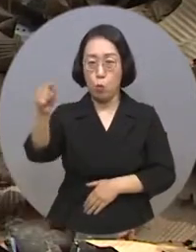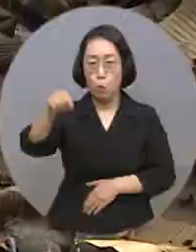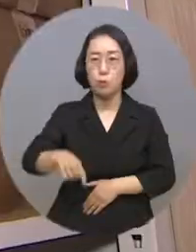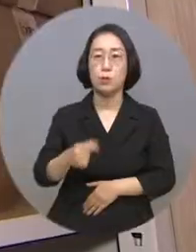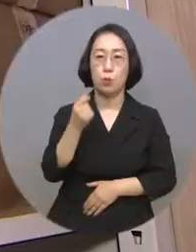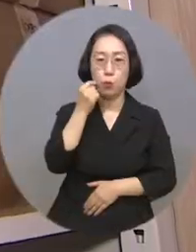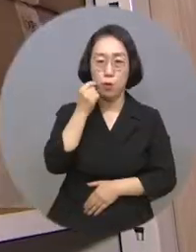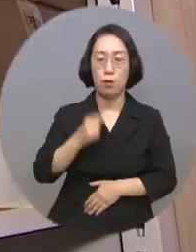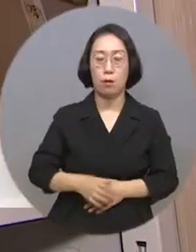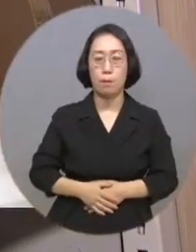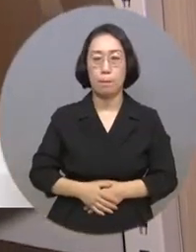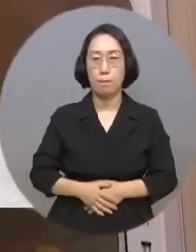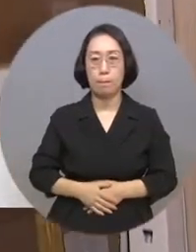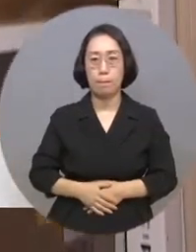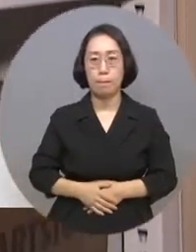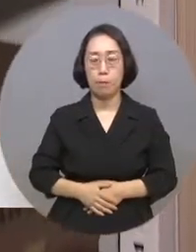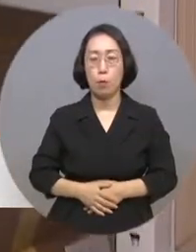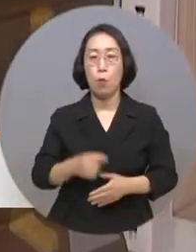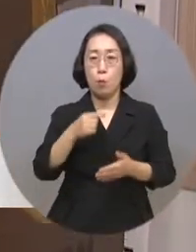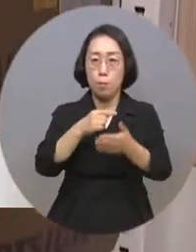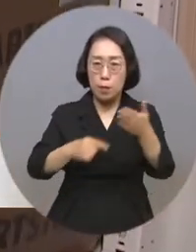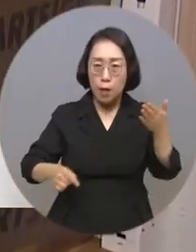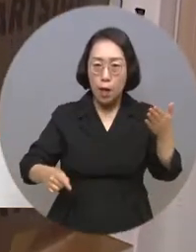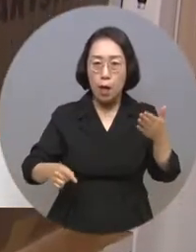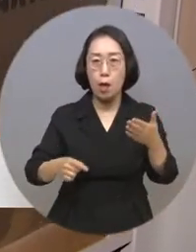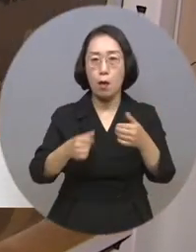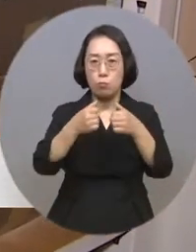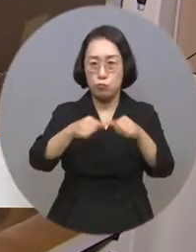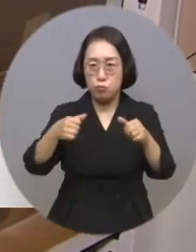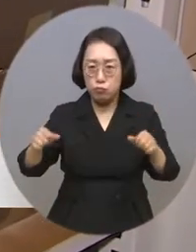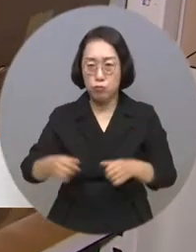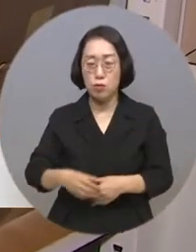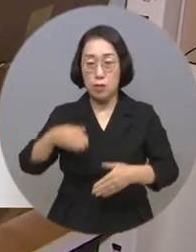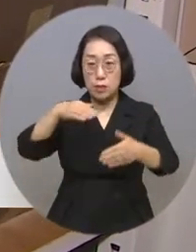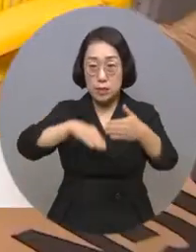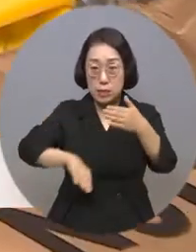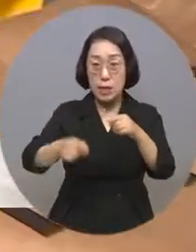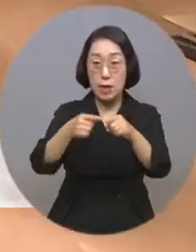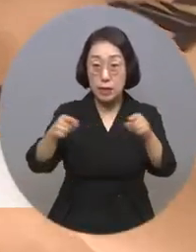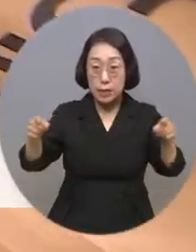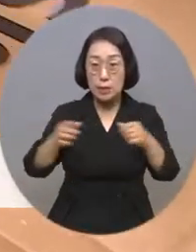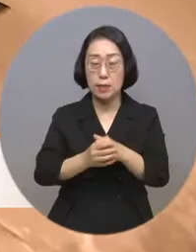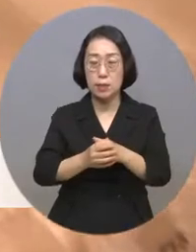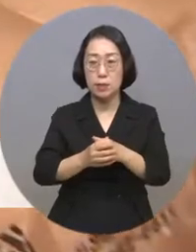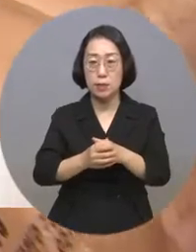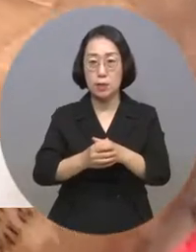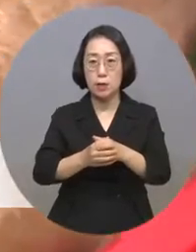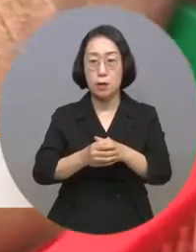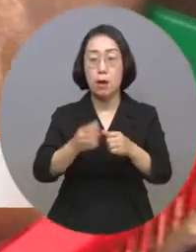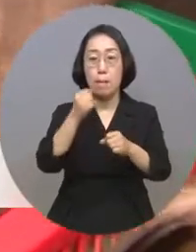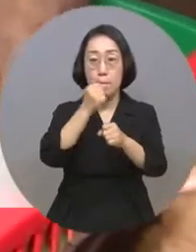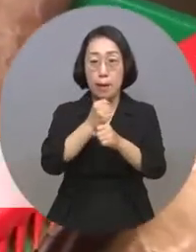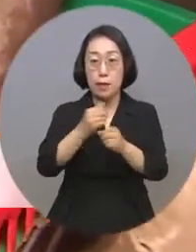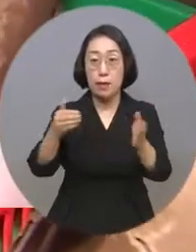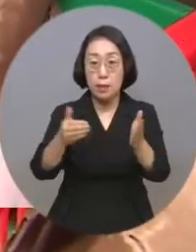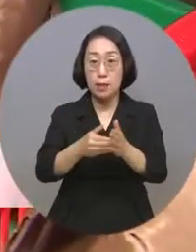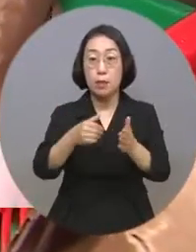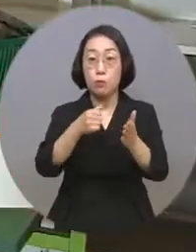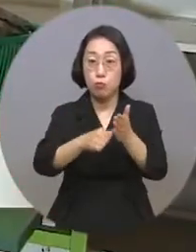계세요. 재산 피해도 이어졌습니다. 지하와 1층에 위치한 서울남부보호작업장에 물이